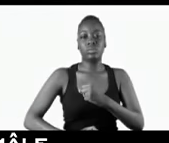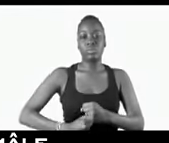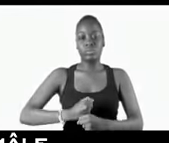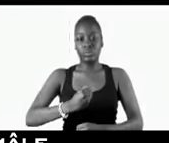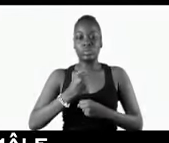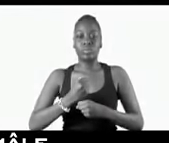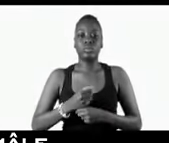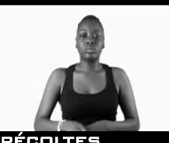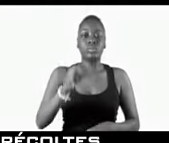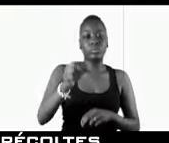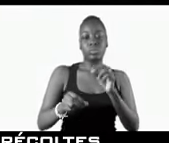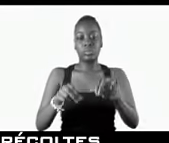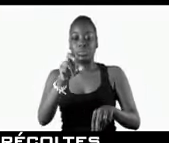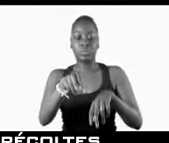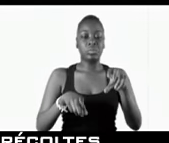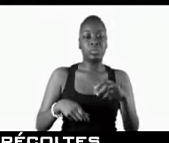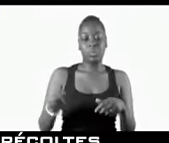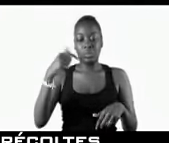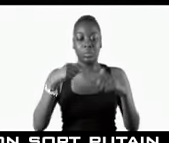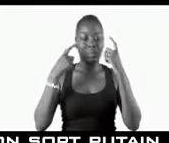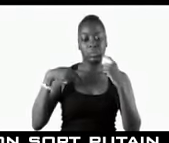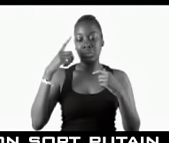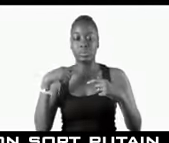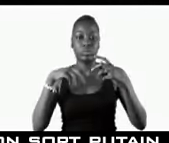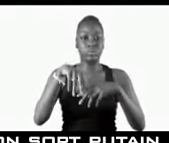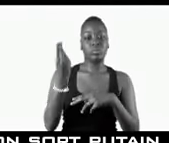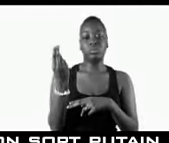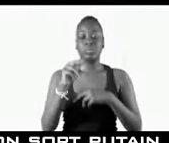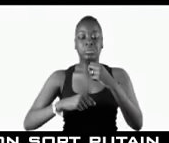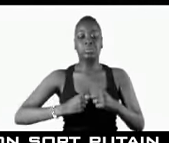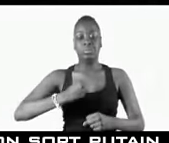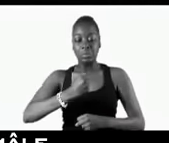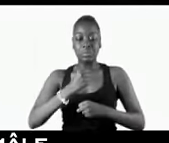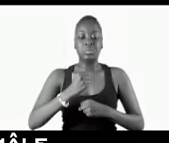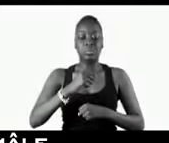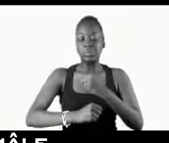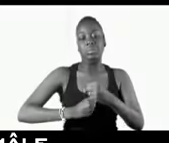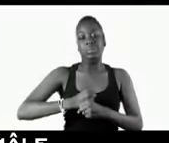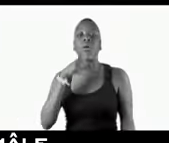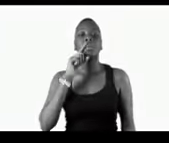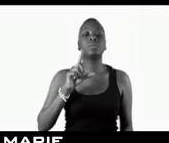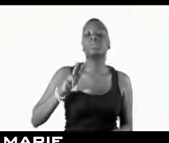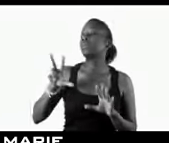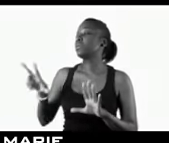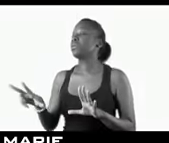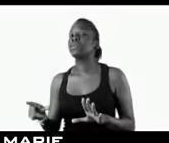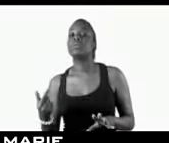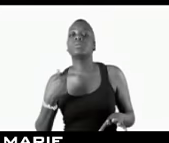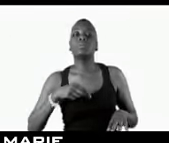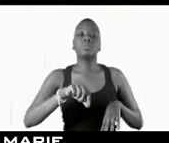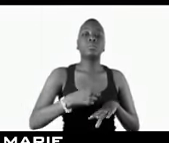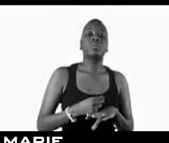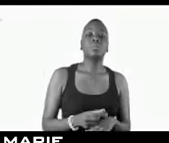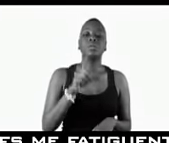ma haine. Tu sais ce que tu récoltes, je vais pas pleurer sur mon sort, putain, mais ça fait ma haine. Mai